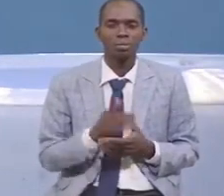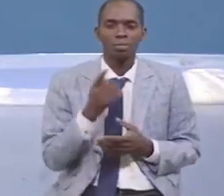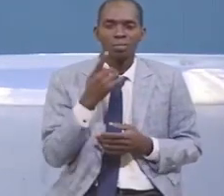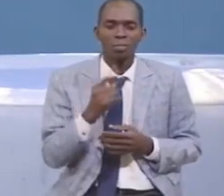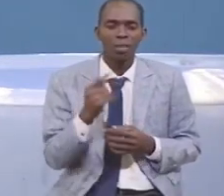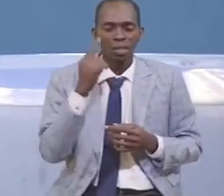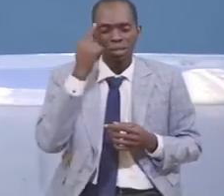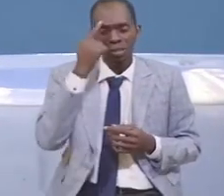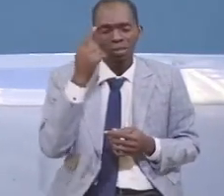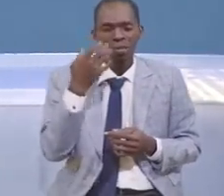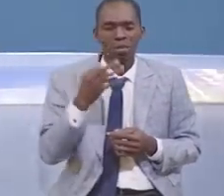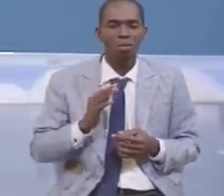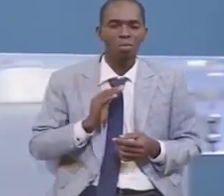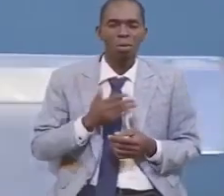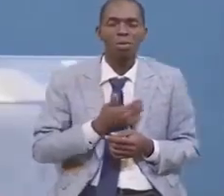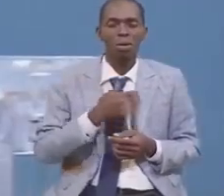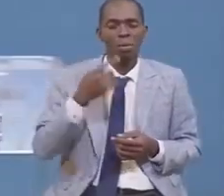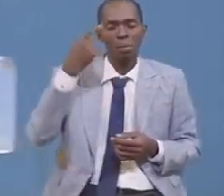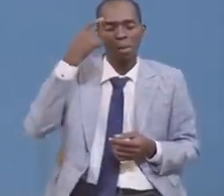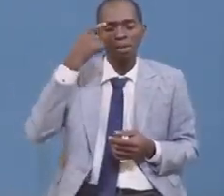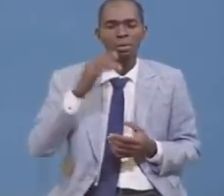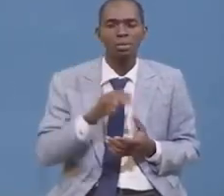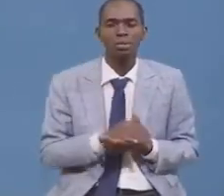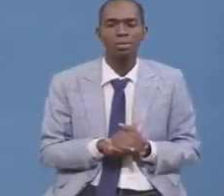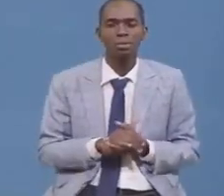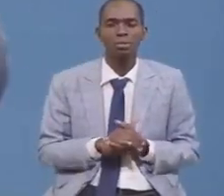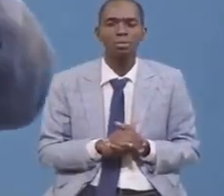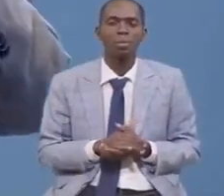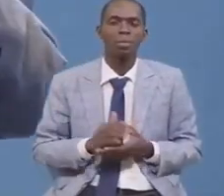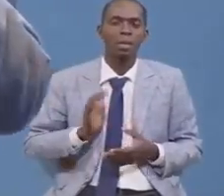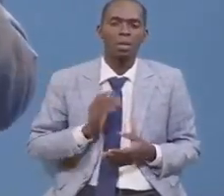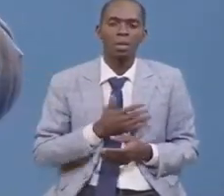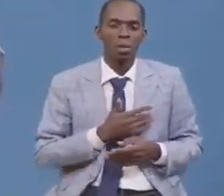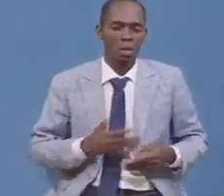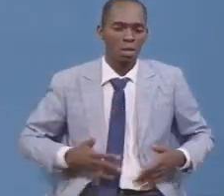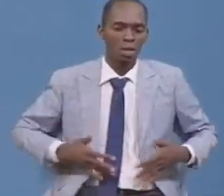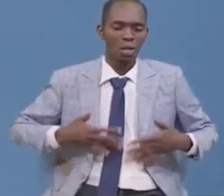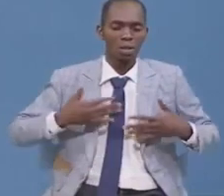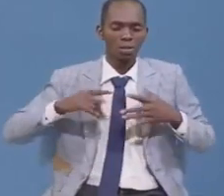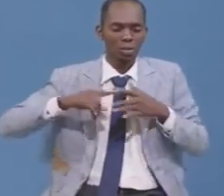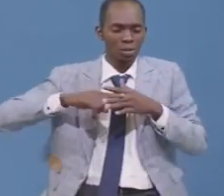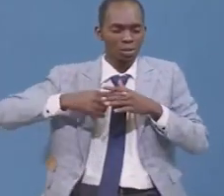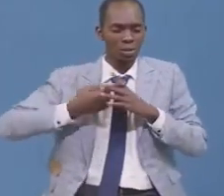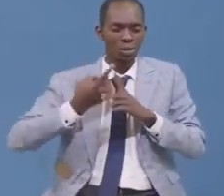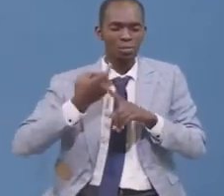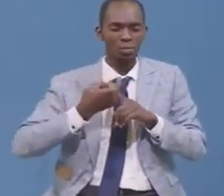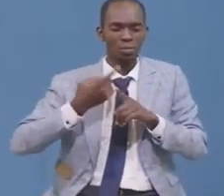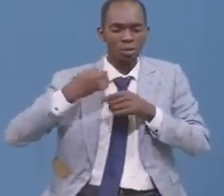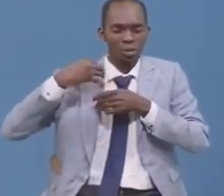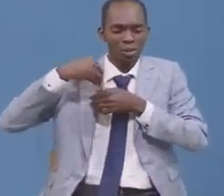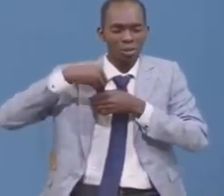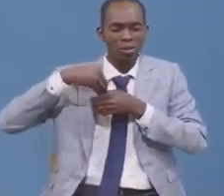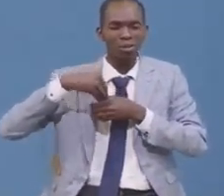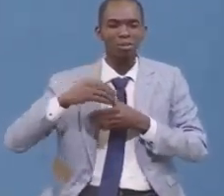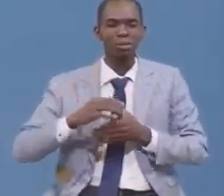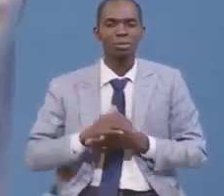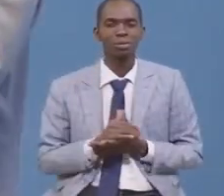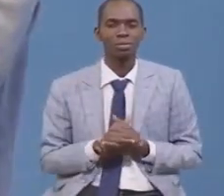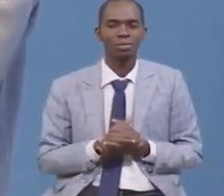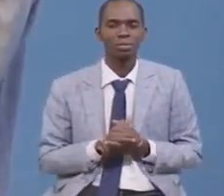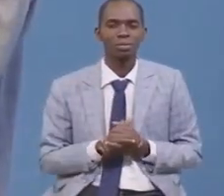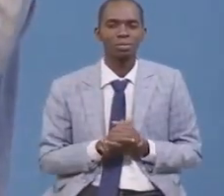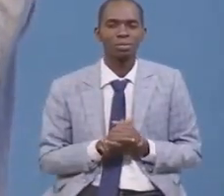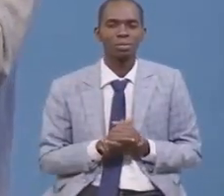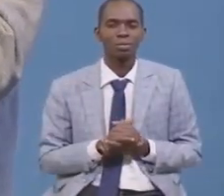of our mind. మన మనసు యొక్క యోచనలు. Our life starts from the inner man. మన జీవితం అండి అంతరంగ పురుషునిలో